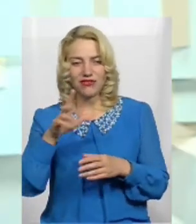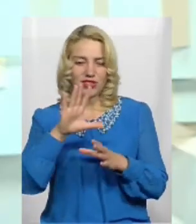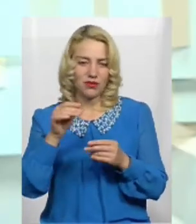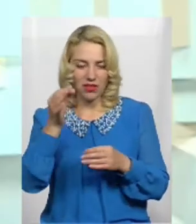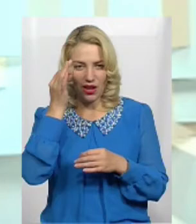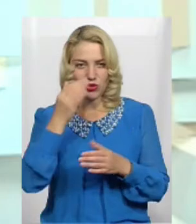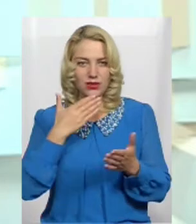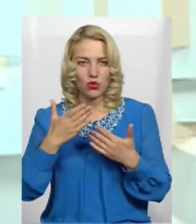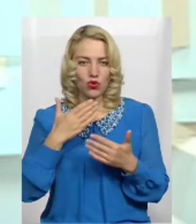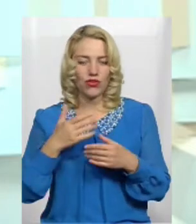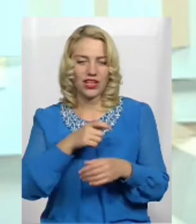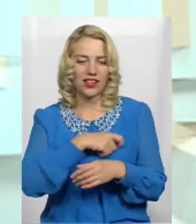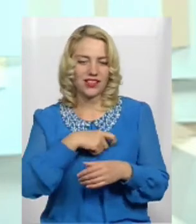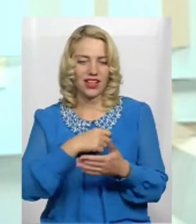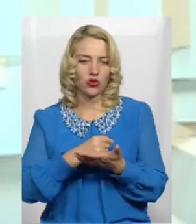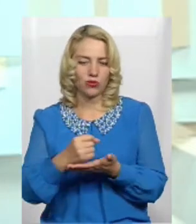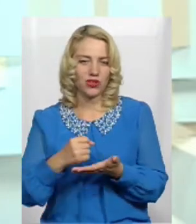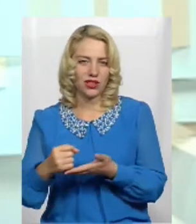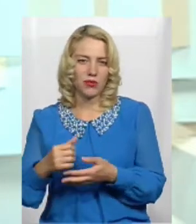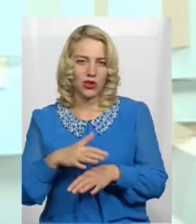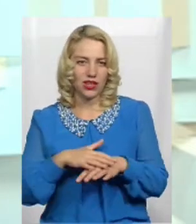ми спілкувалися із кандидатом у народні депутати,